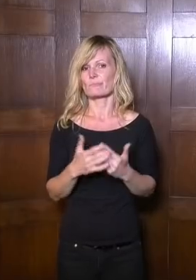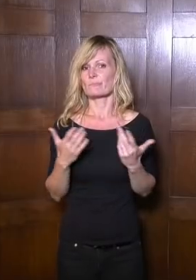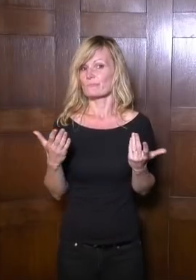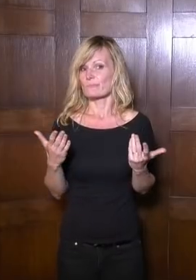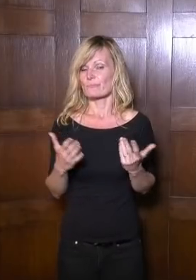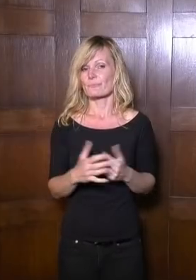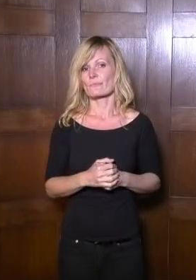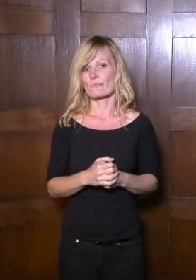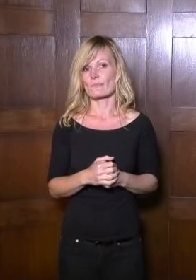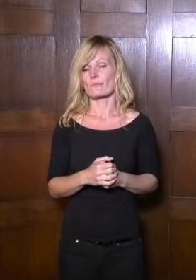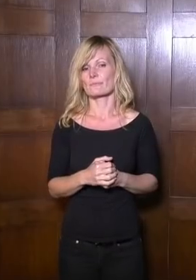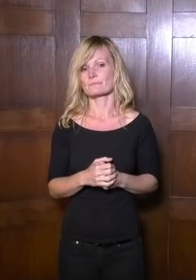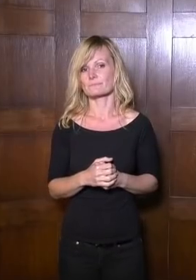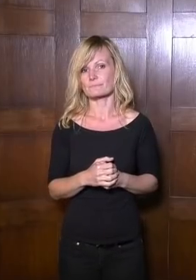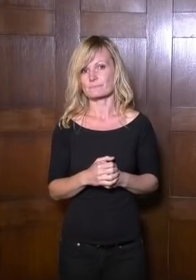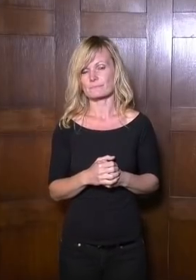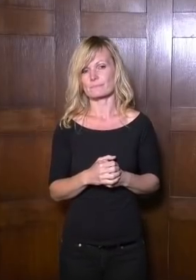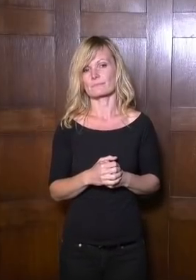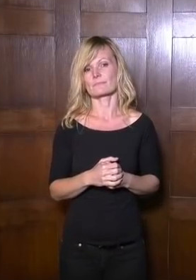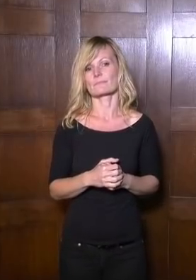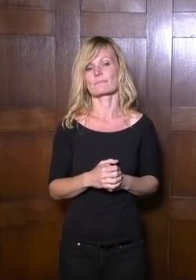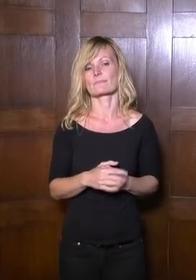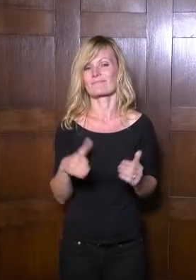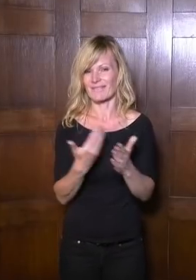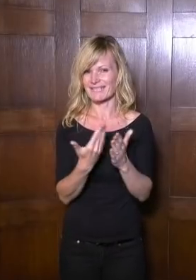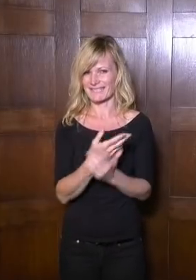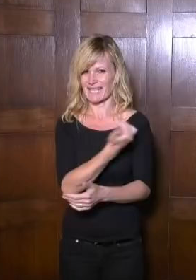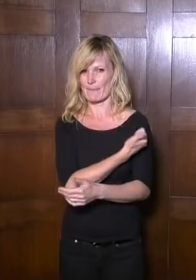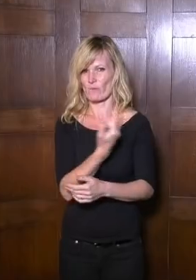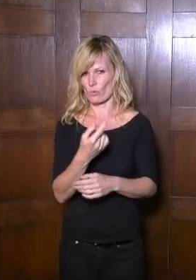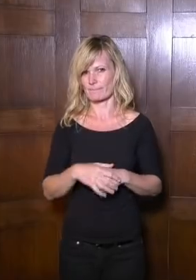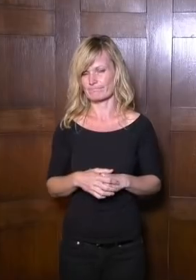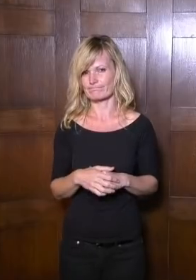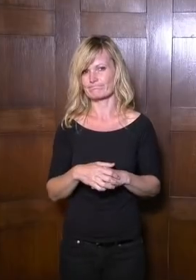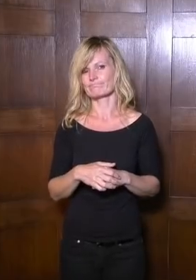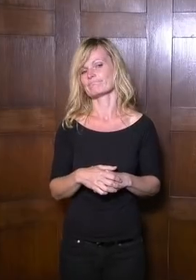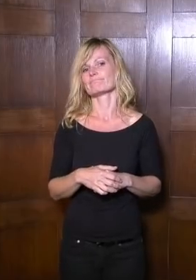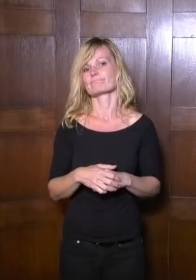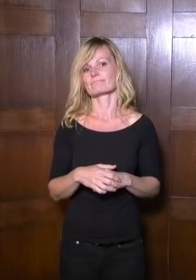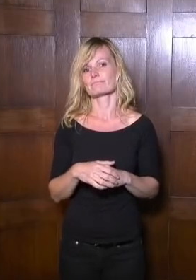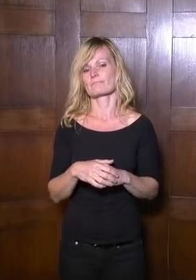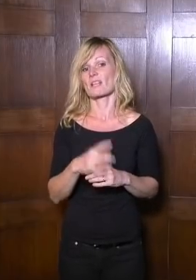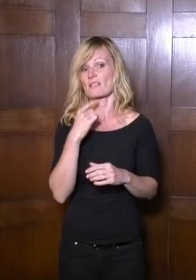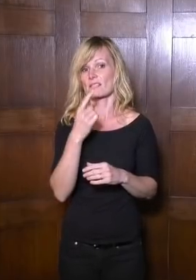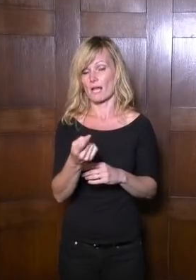Gegen eine Unbedenklichkeit der mRNA-Impfung spricht, dass ein Eingriff in das menschliche Erbgut vorgenommen wird und